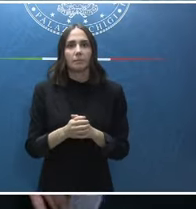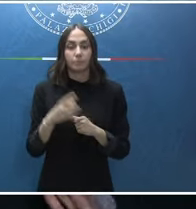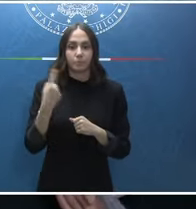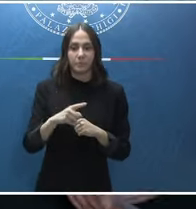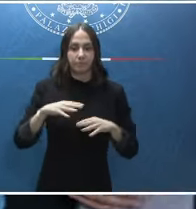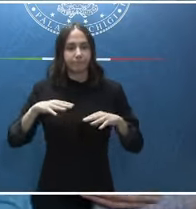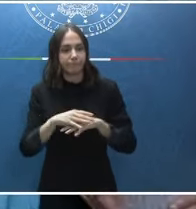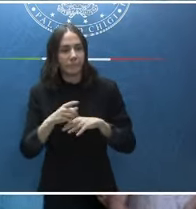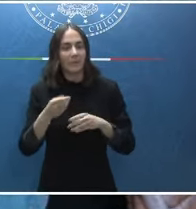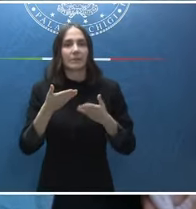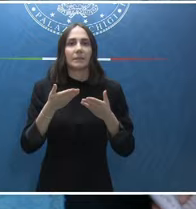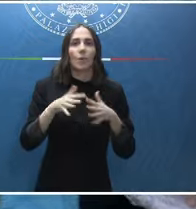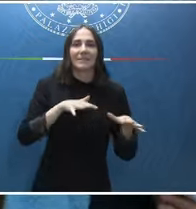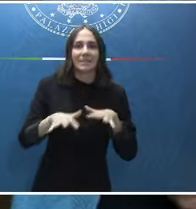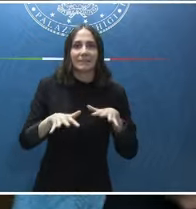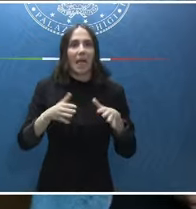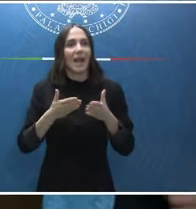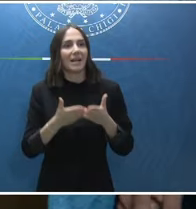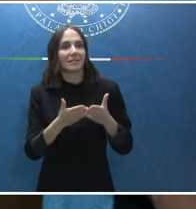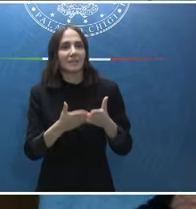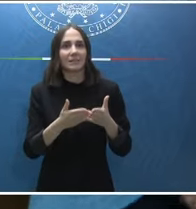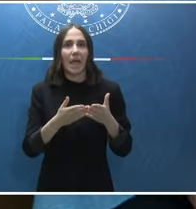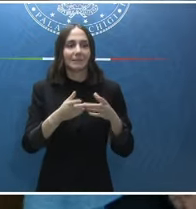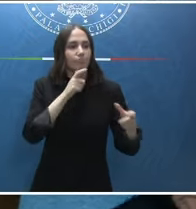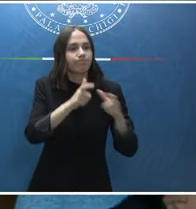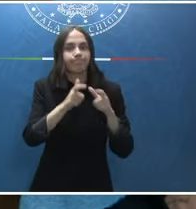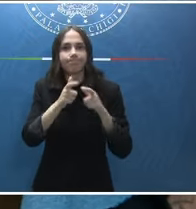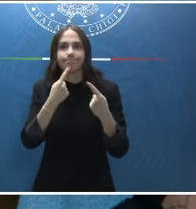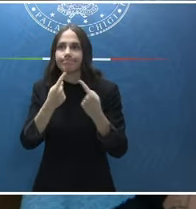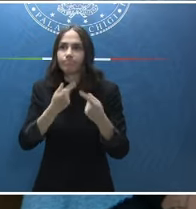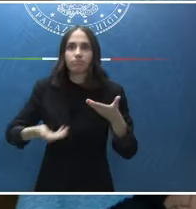assistenza. Più forte è il senso di accoglienza e